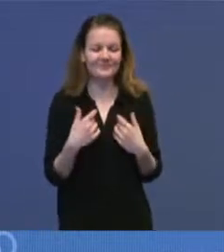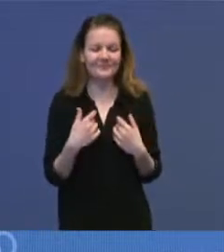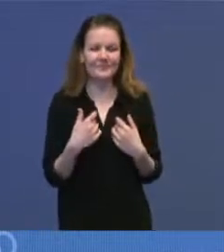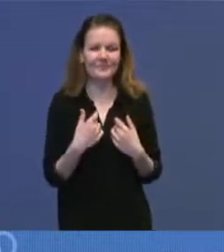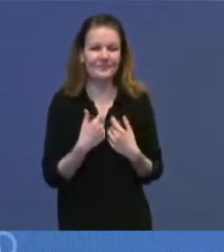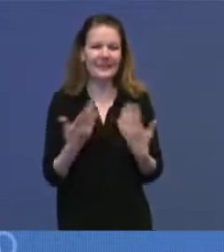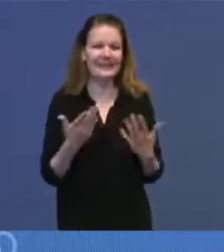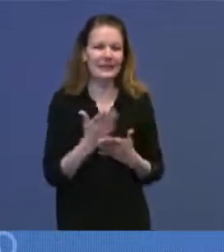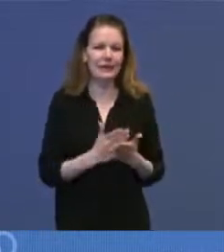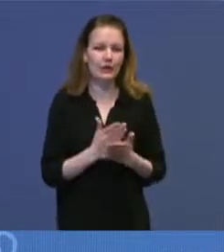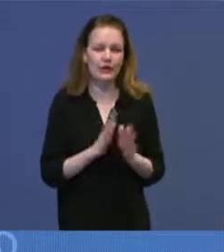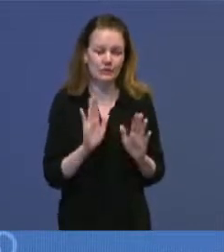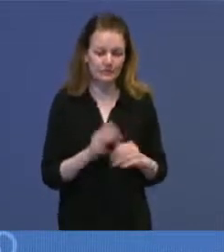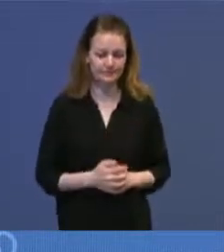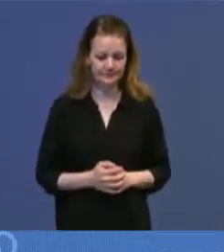være